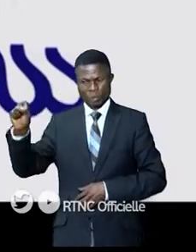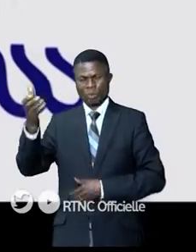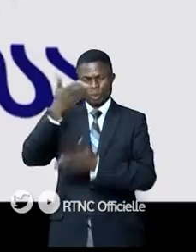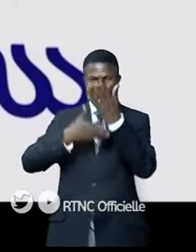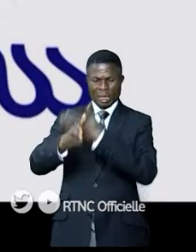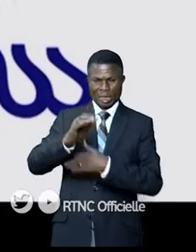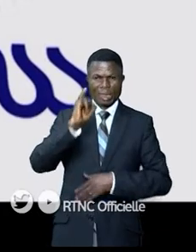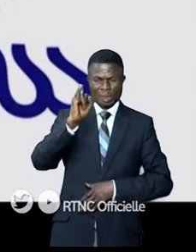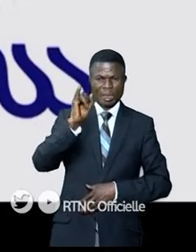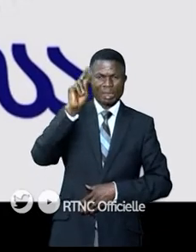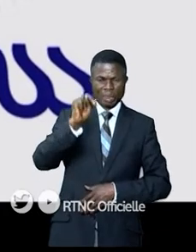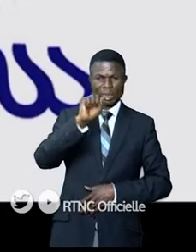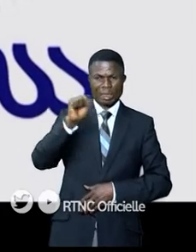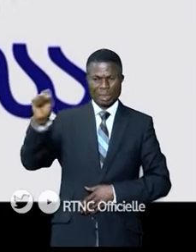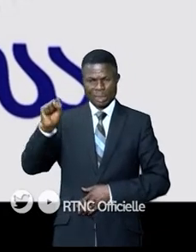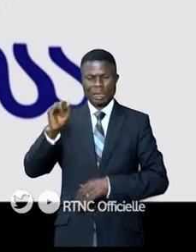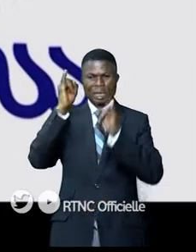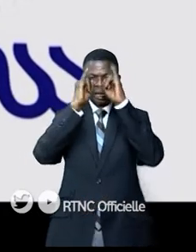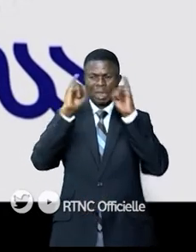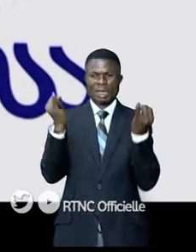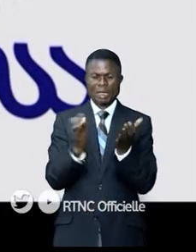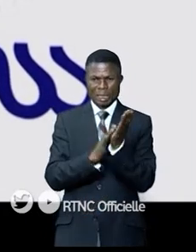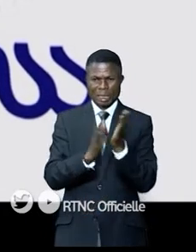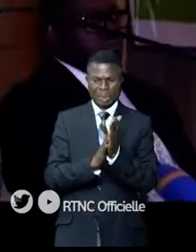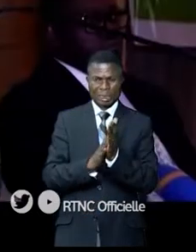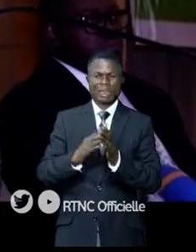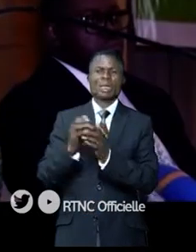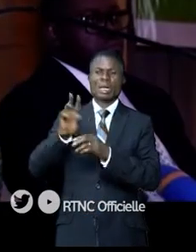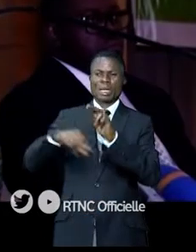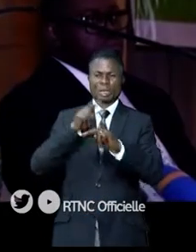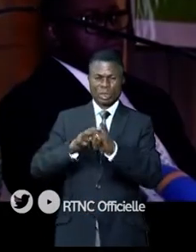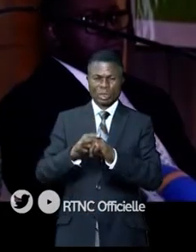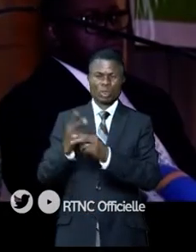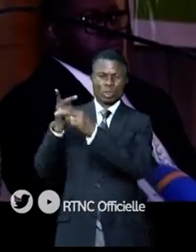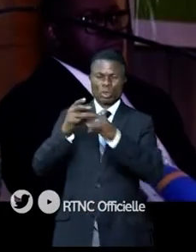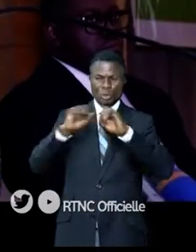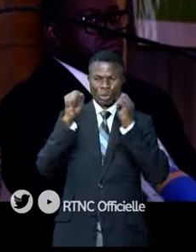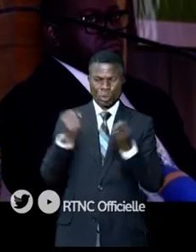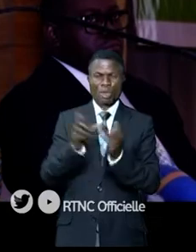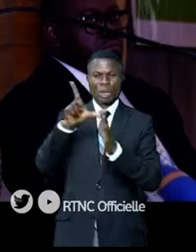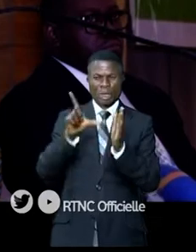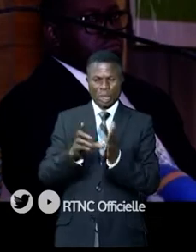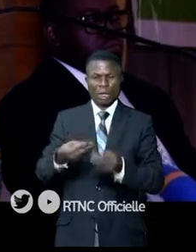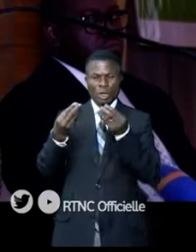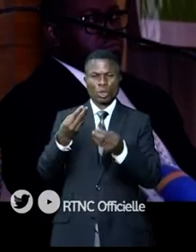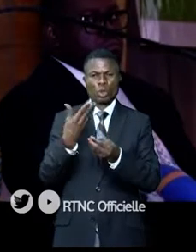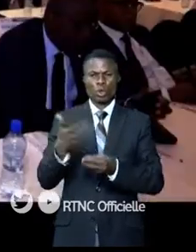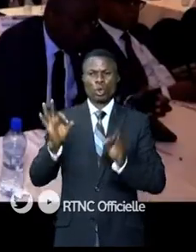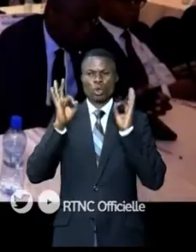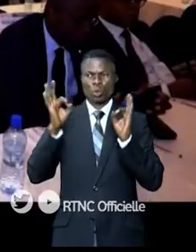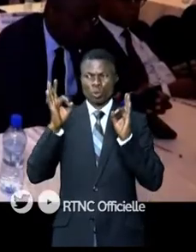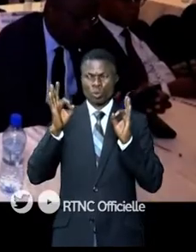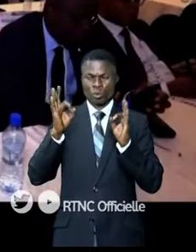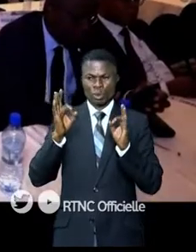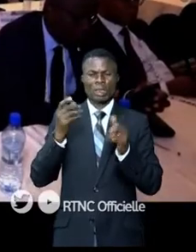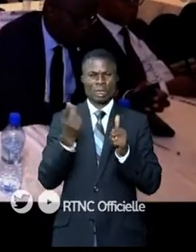l'ancienne INSS, Institut national de sécurité sociale. Une loi qui apporte beaucoup d'innovations dans les secteurs,